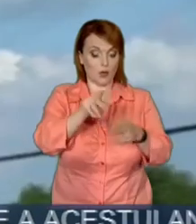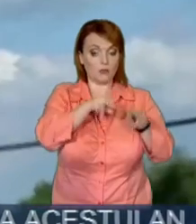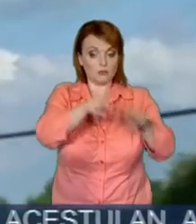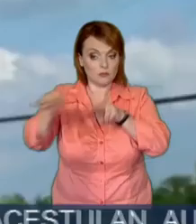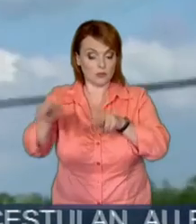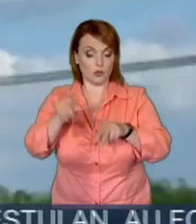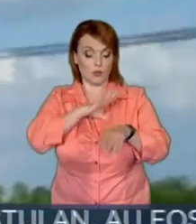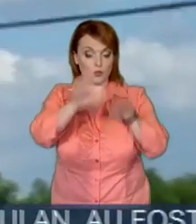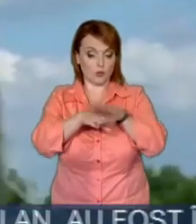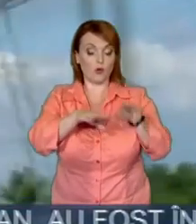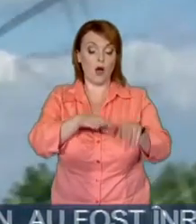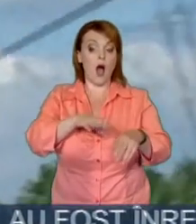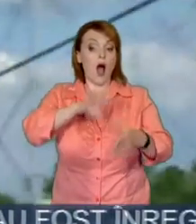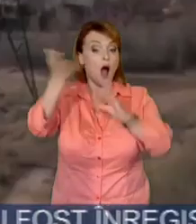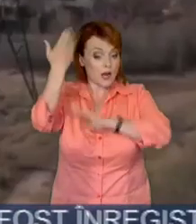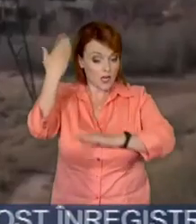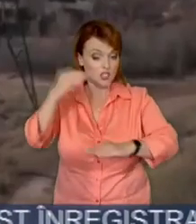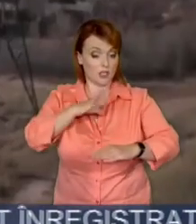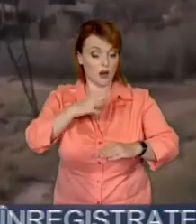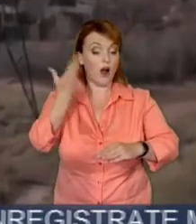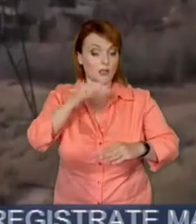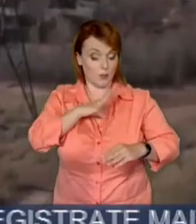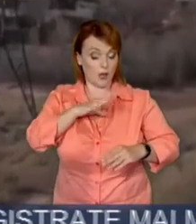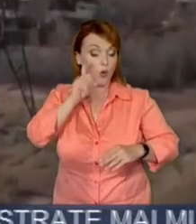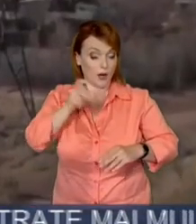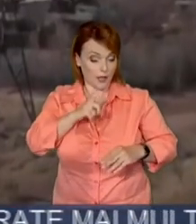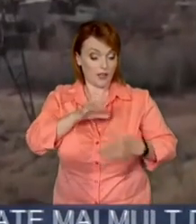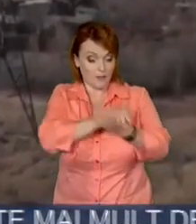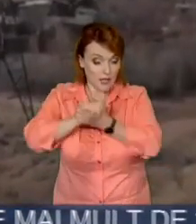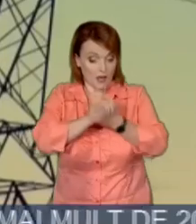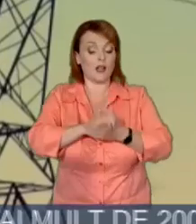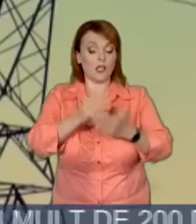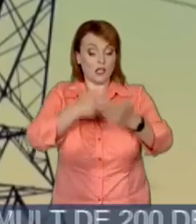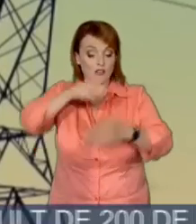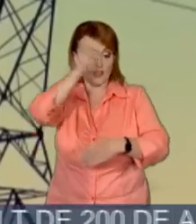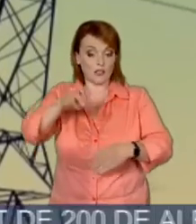comparație, aproximativ 11.000 de angajați lucrau la centrală înaintea războiului.